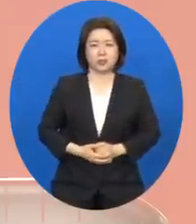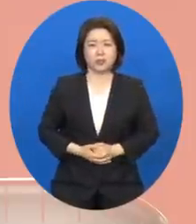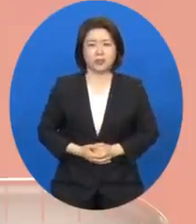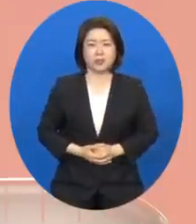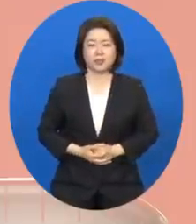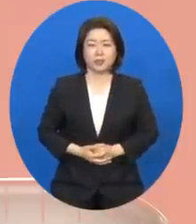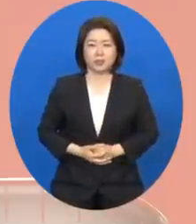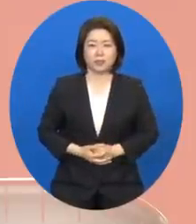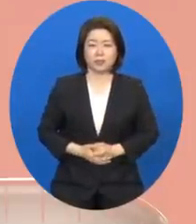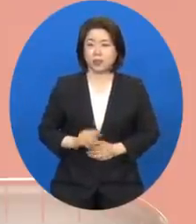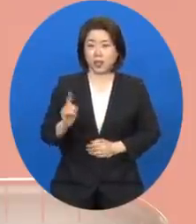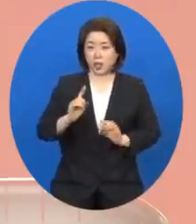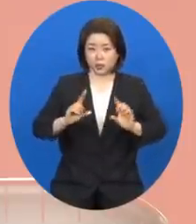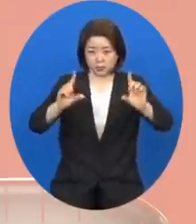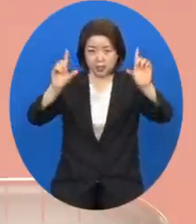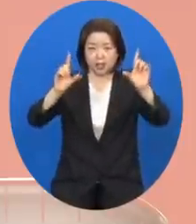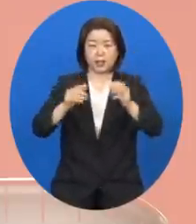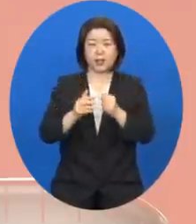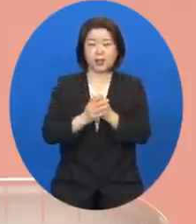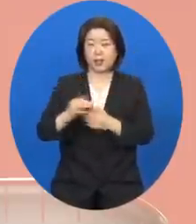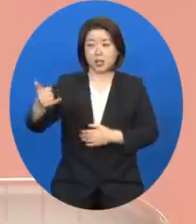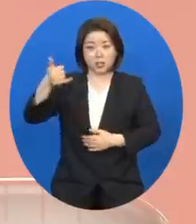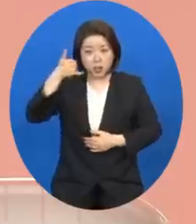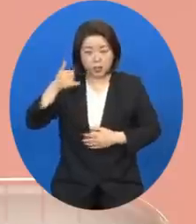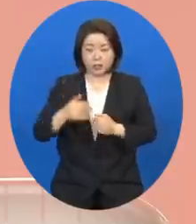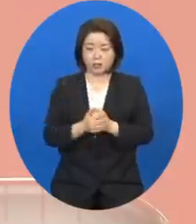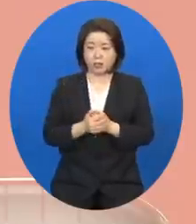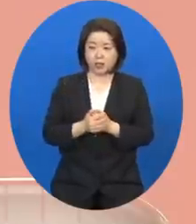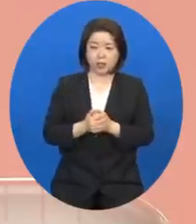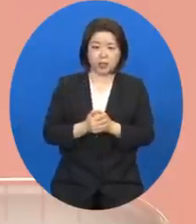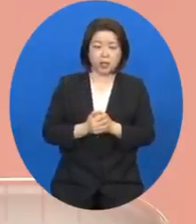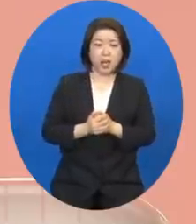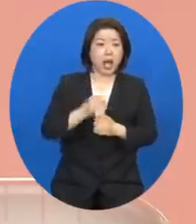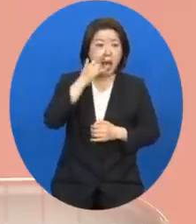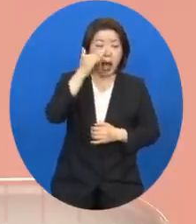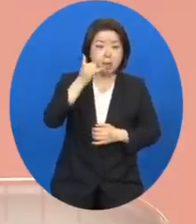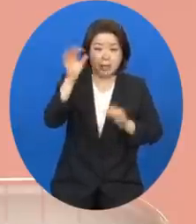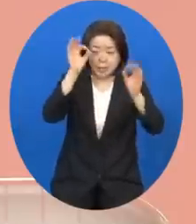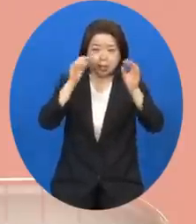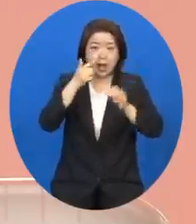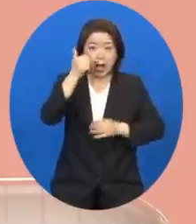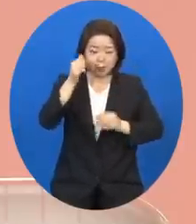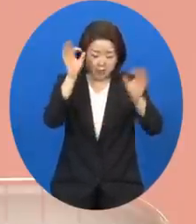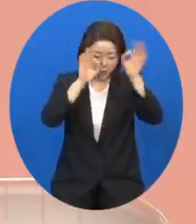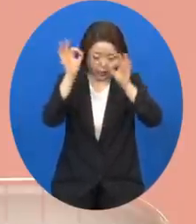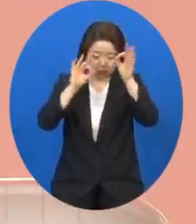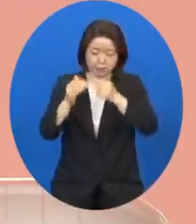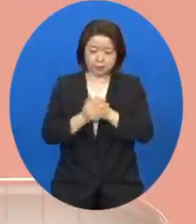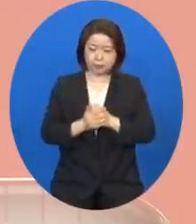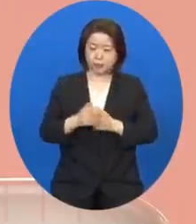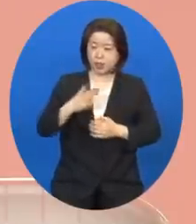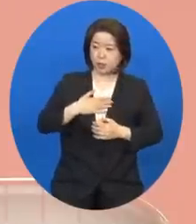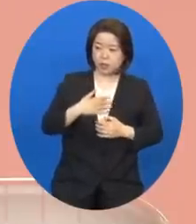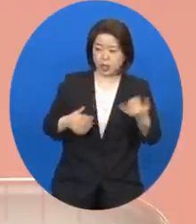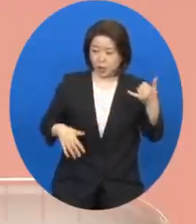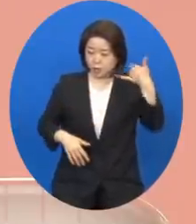하시더라고요. 그리고 어느 날 전화가 왔는데 아빠를 찾는다는 거예요. 그래서 제가 전화를